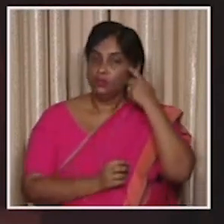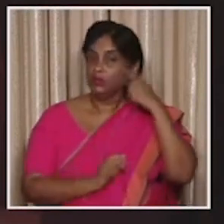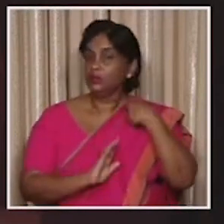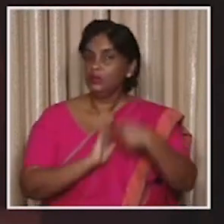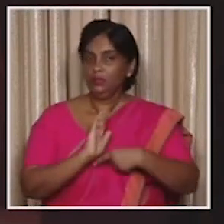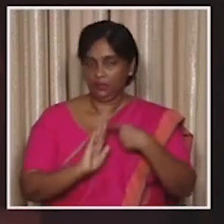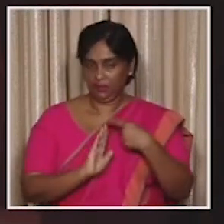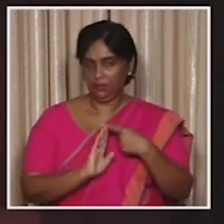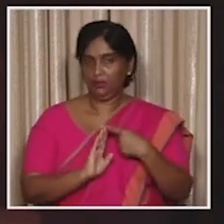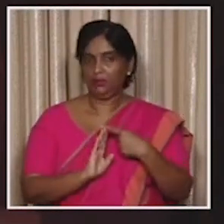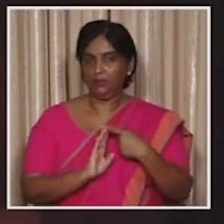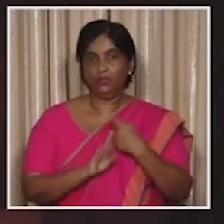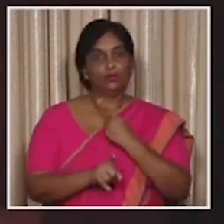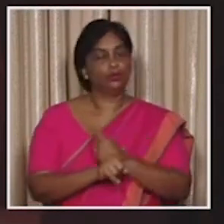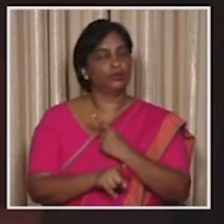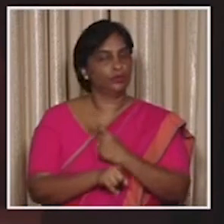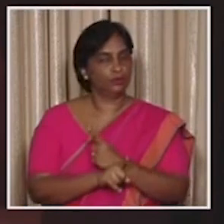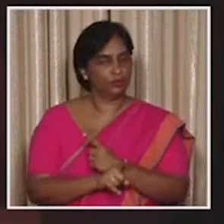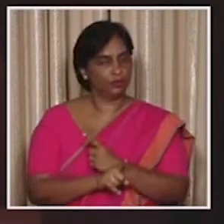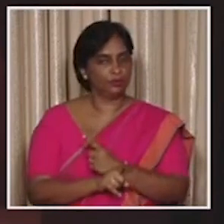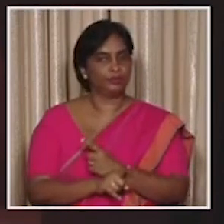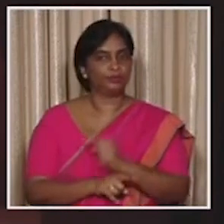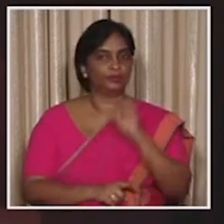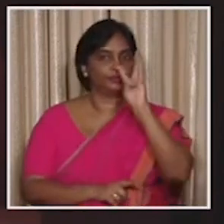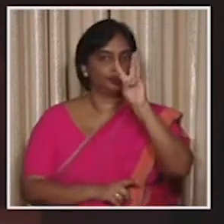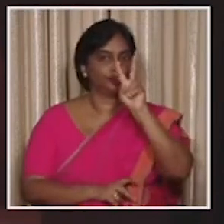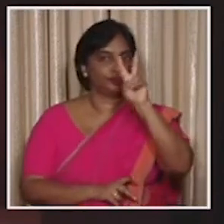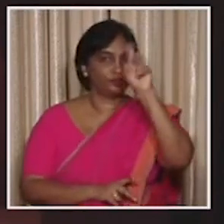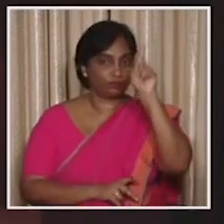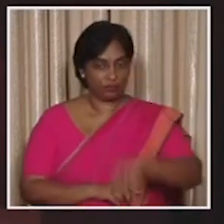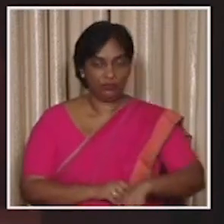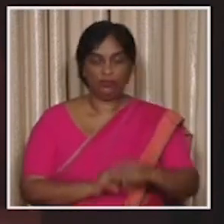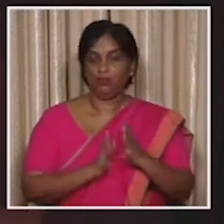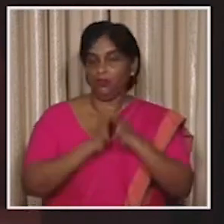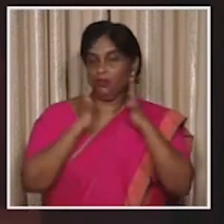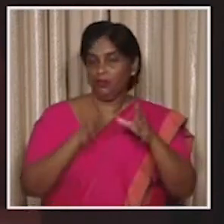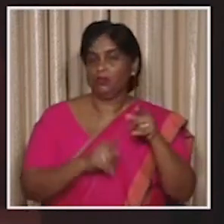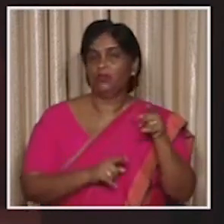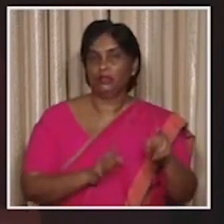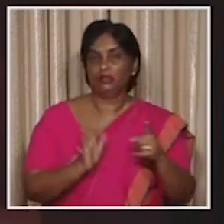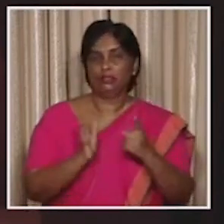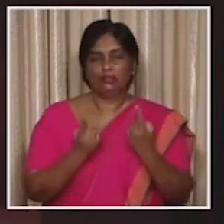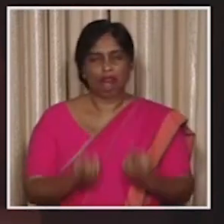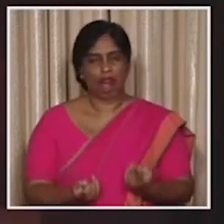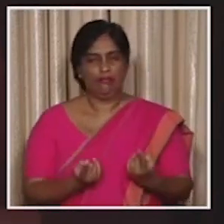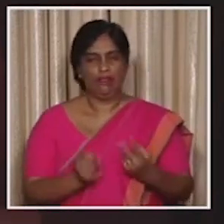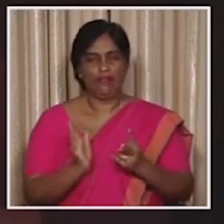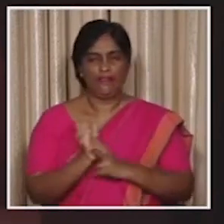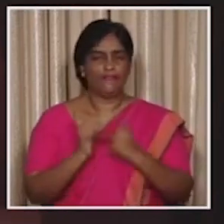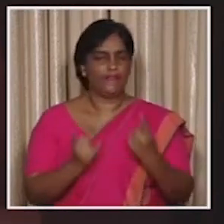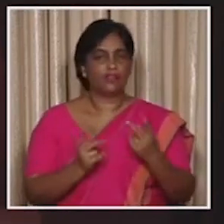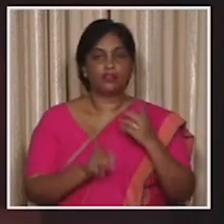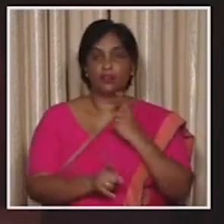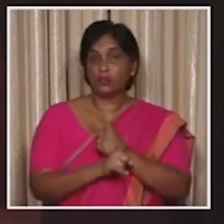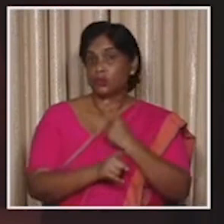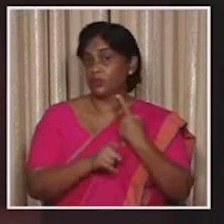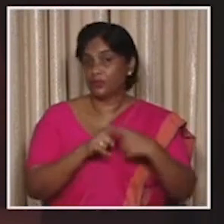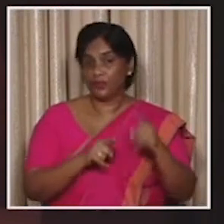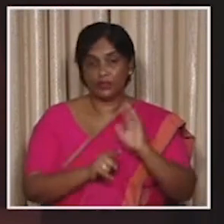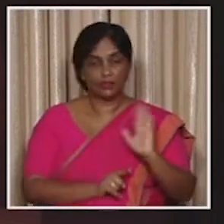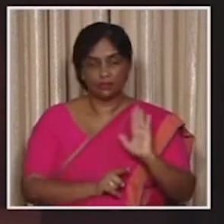රටේ ගුරුවරුන් 32000කට වැඩි ප්‍රමාණයක හිඟයක් තිබෙනවා. ගුරුවරුන් පමණක්